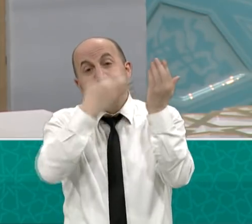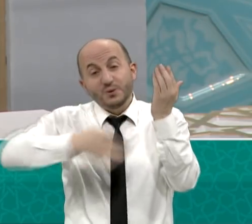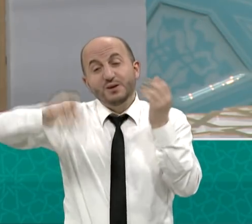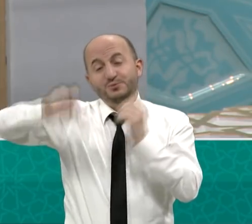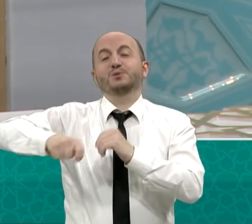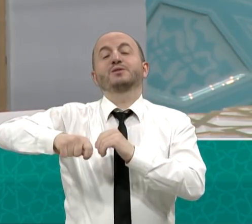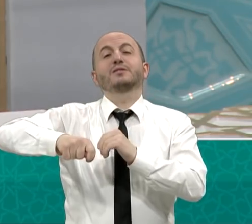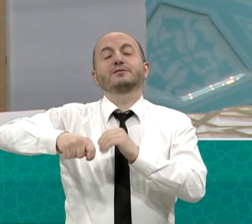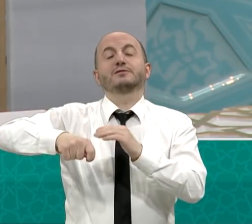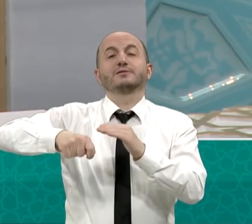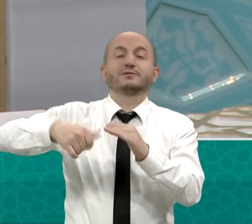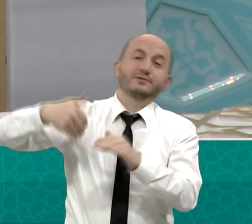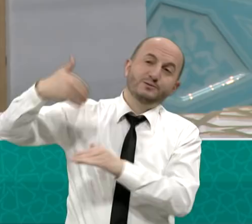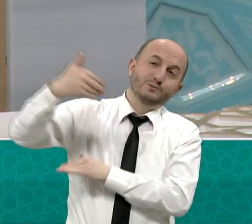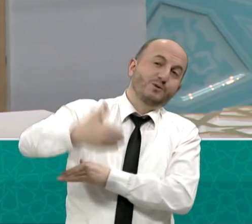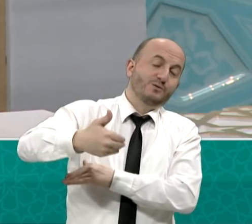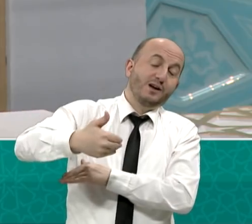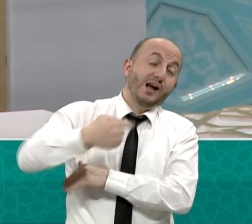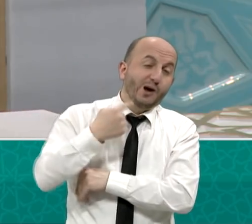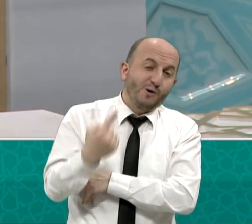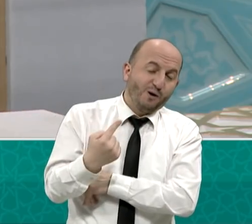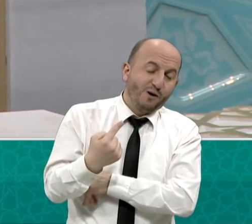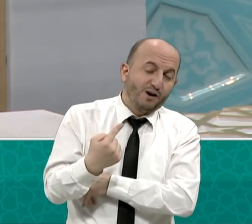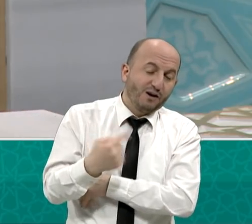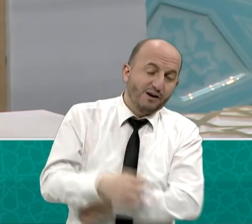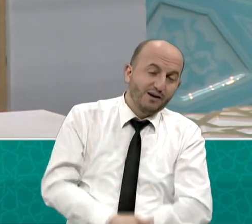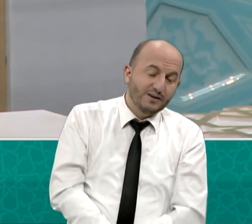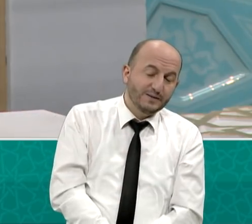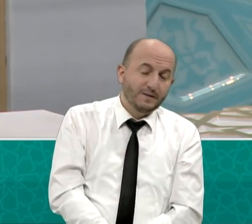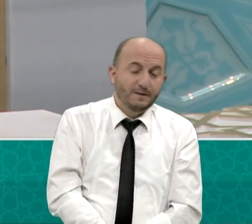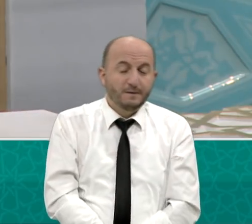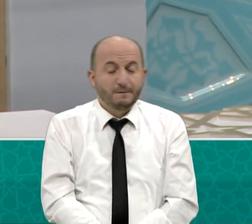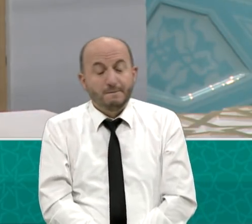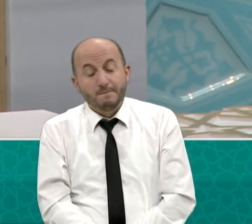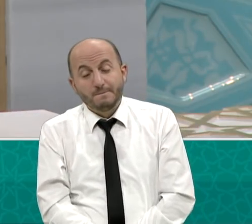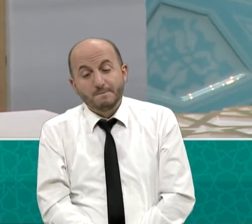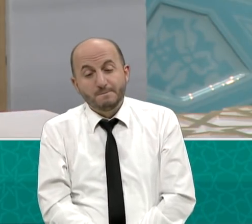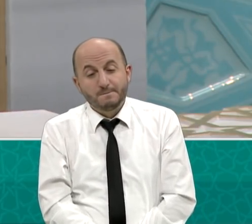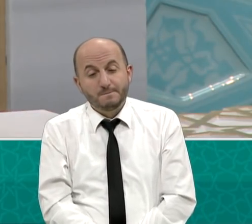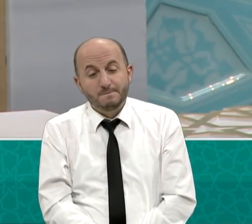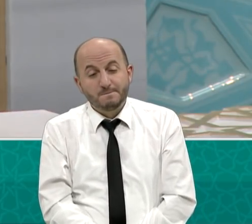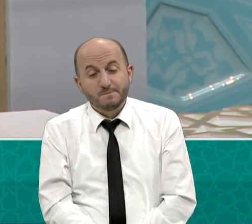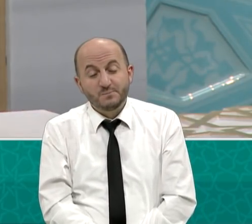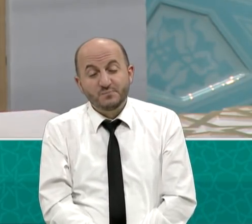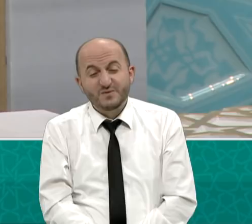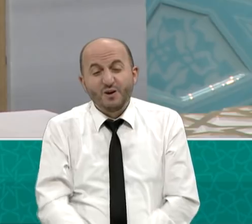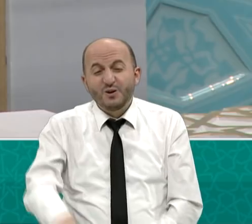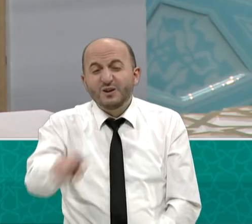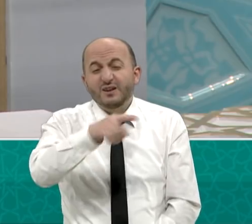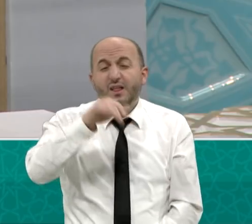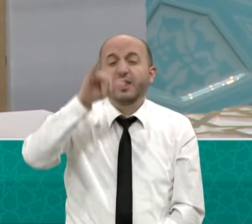Arkasından da diyorlar ki vakihimus seyyiat, onları seyyiattan,